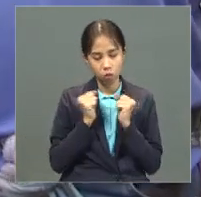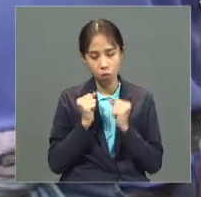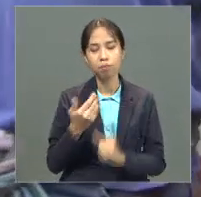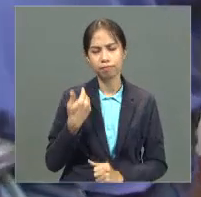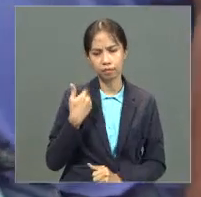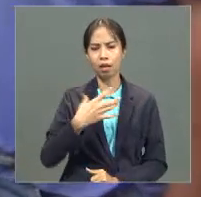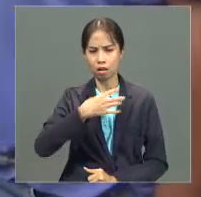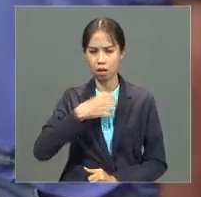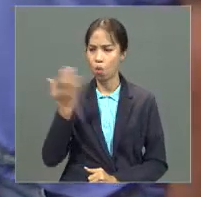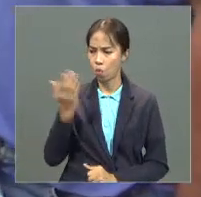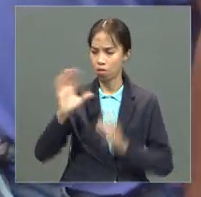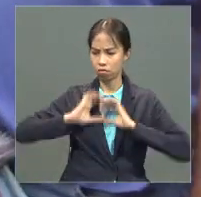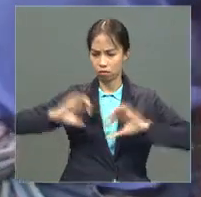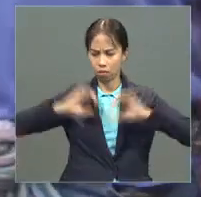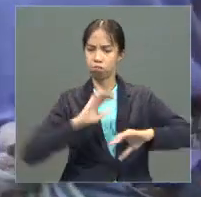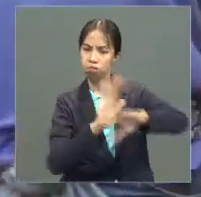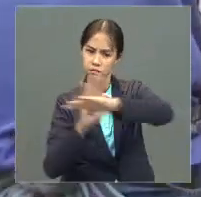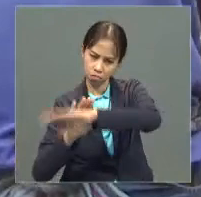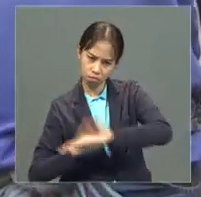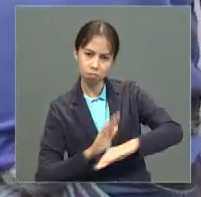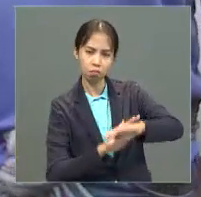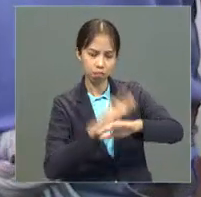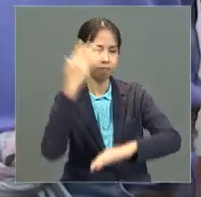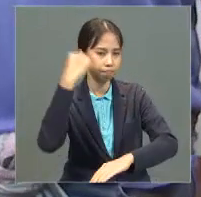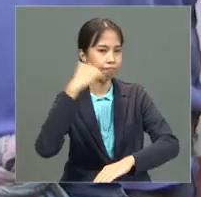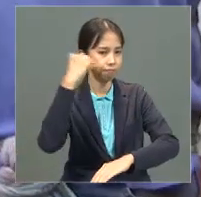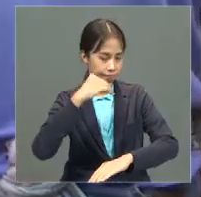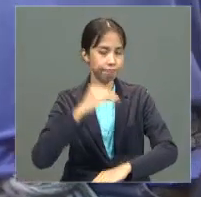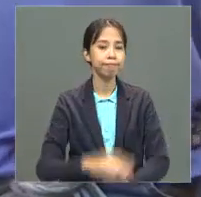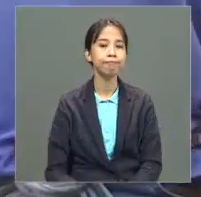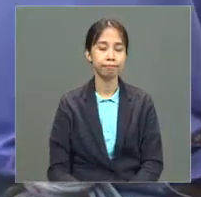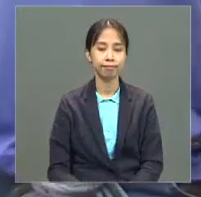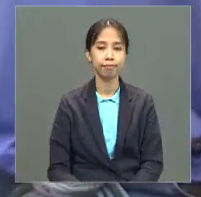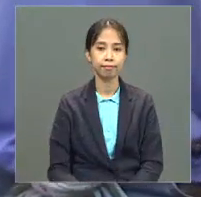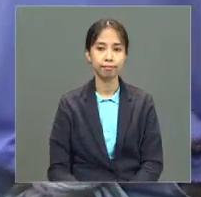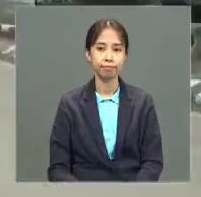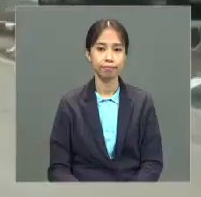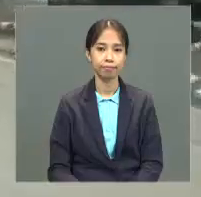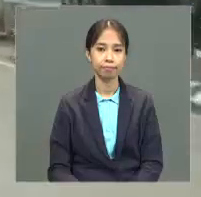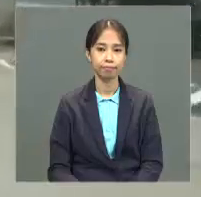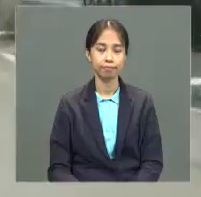ราชการนี่ช่วยแจ้งเตือนภัยเป็นระยะอยู่ค่ะ